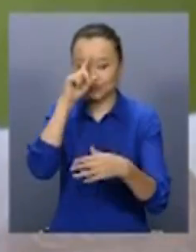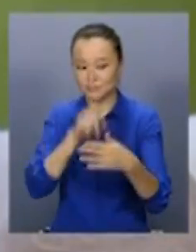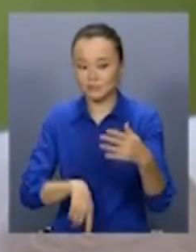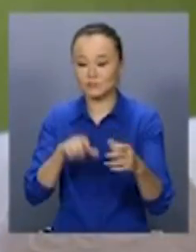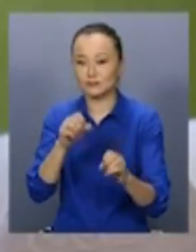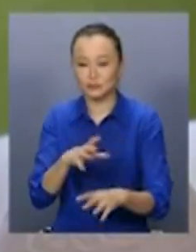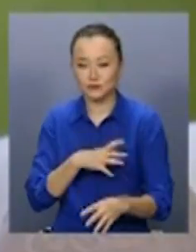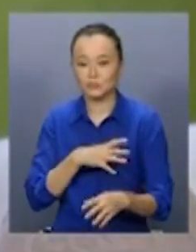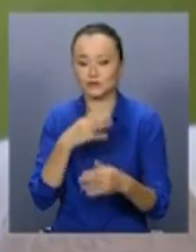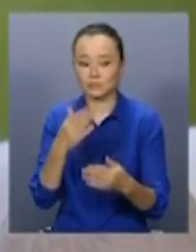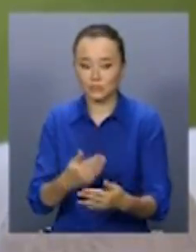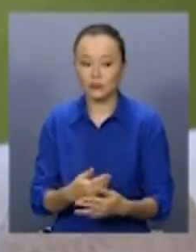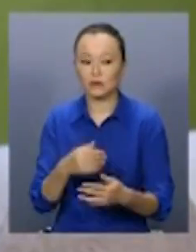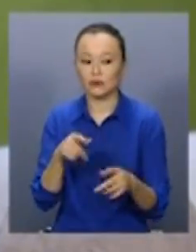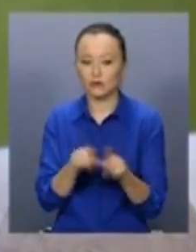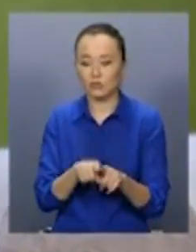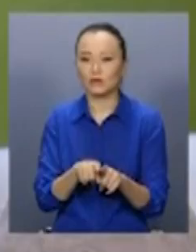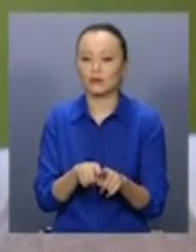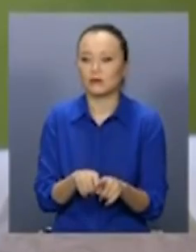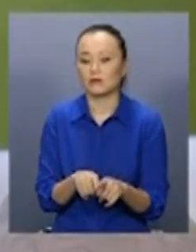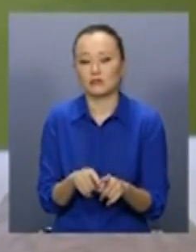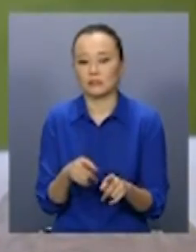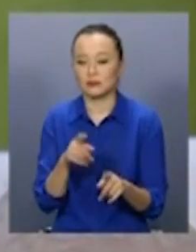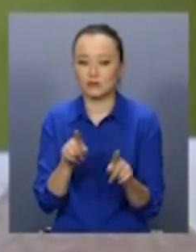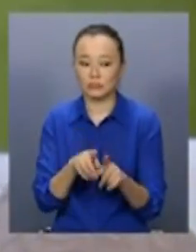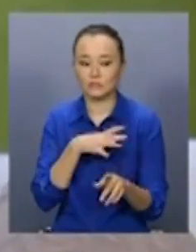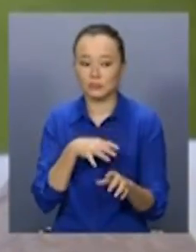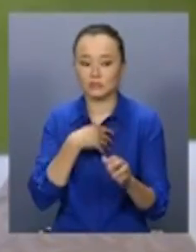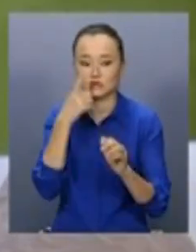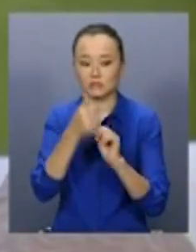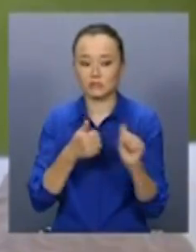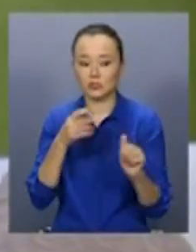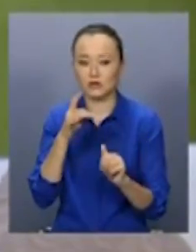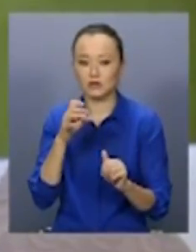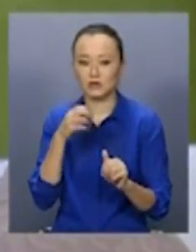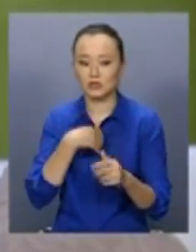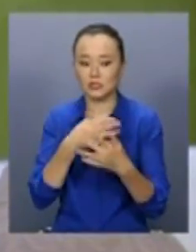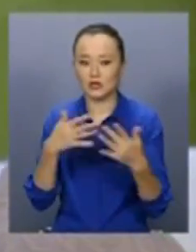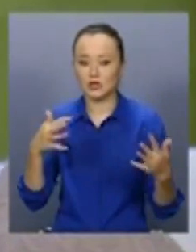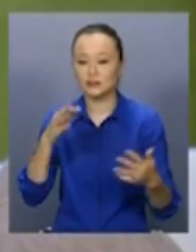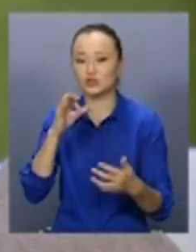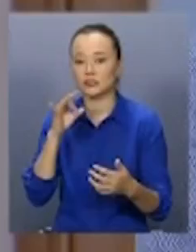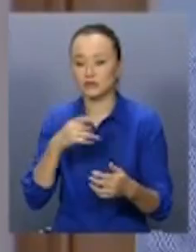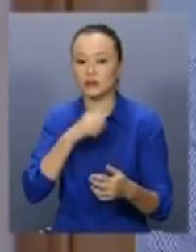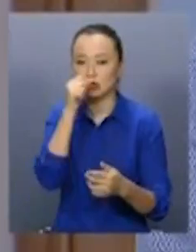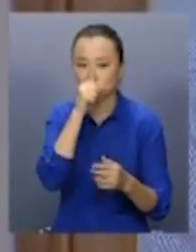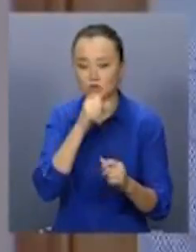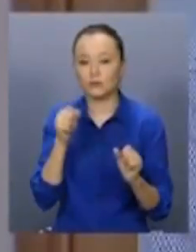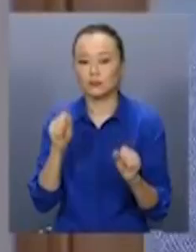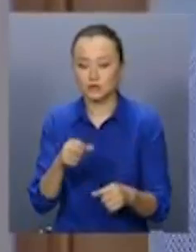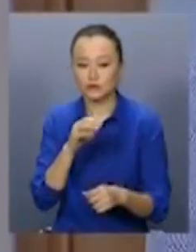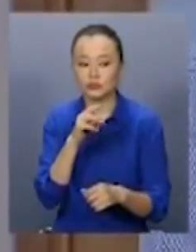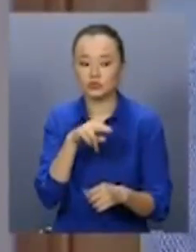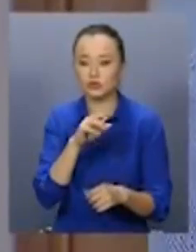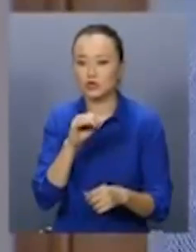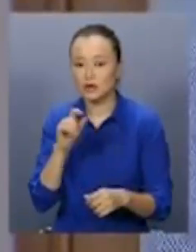сенімді шығармын, бірақ менде ондай болмаған. Ретро, мен негізі көп жанрда ән айта беремін. Жаңағы джаз